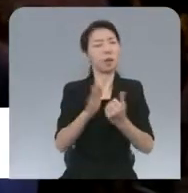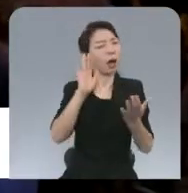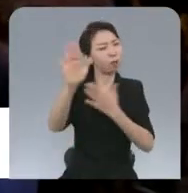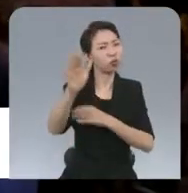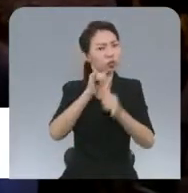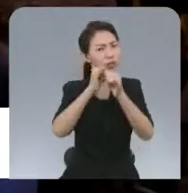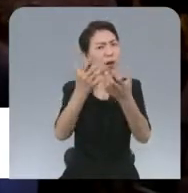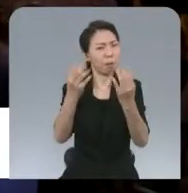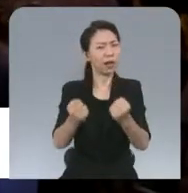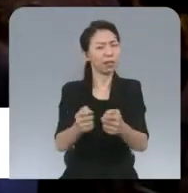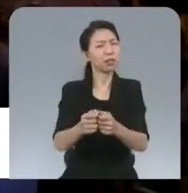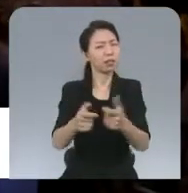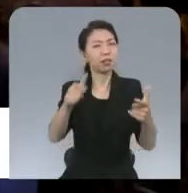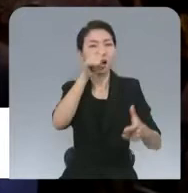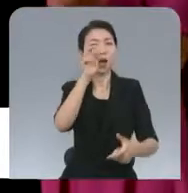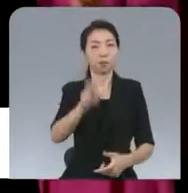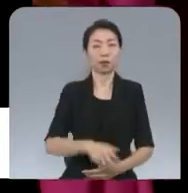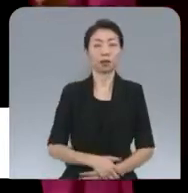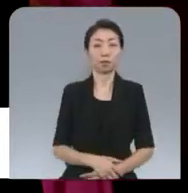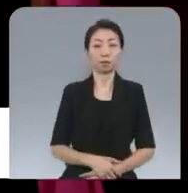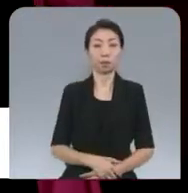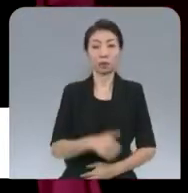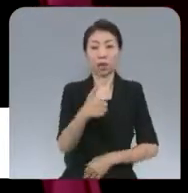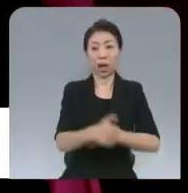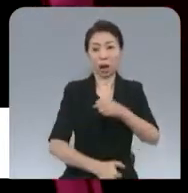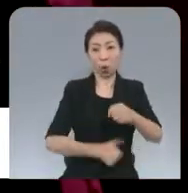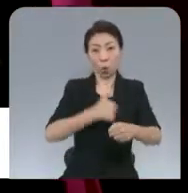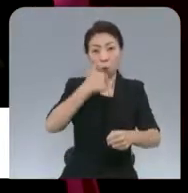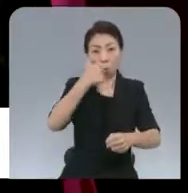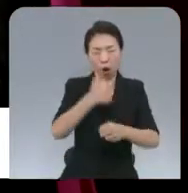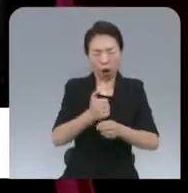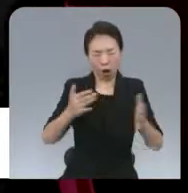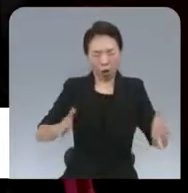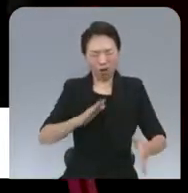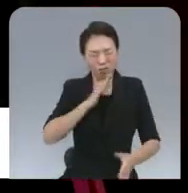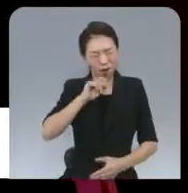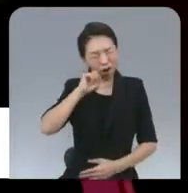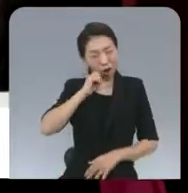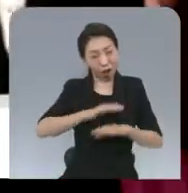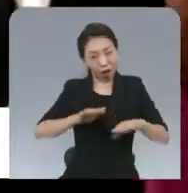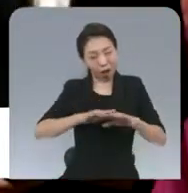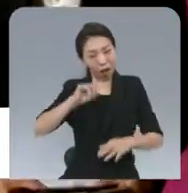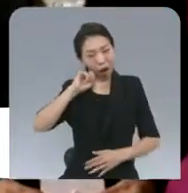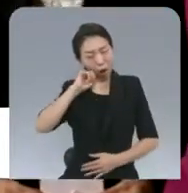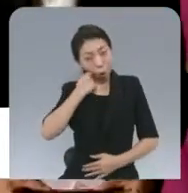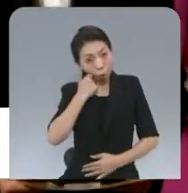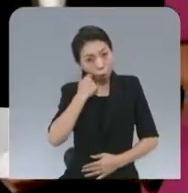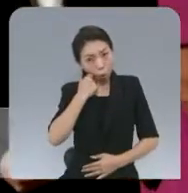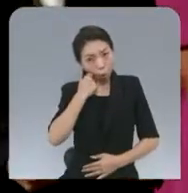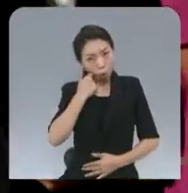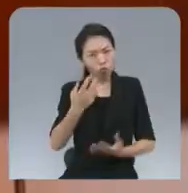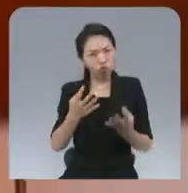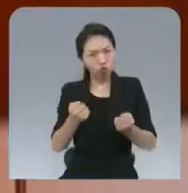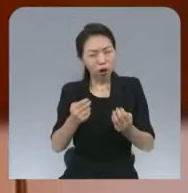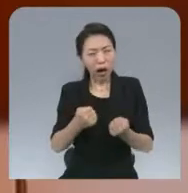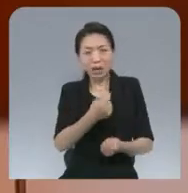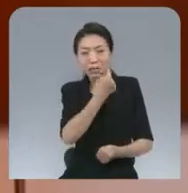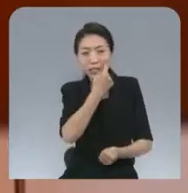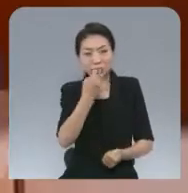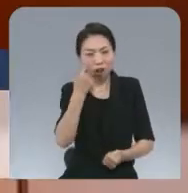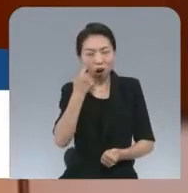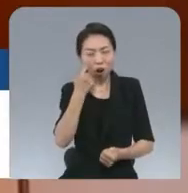hervor seine forschungsergebnisse bildet nur einen winzigen teil davon sagte hauer er wurde für viele leistungen